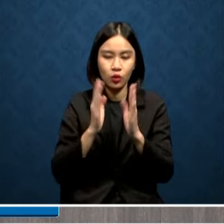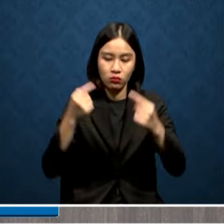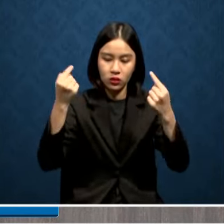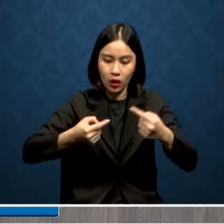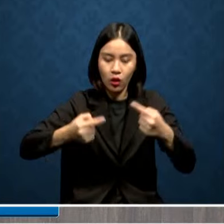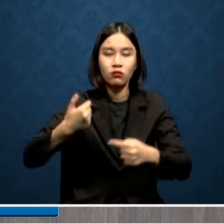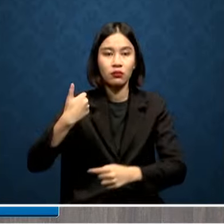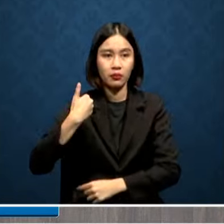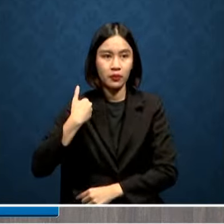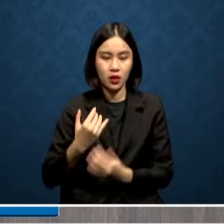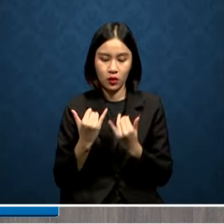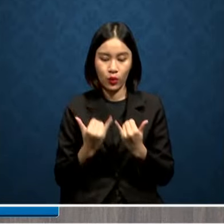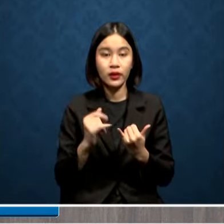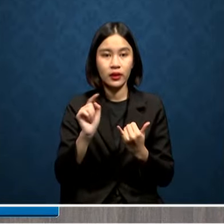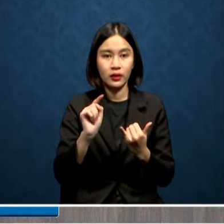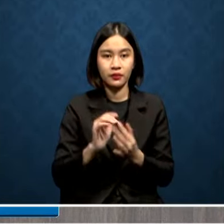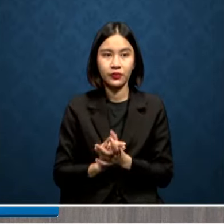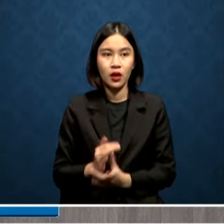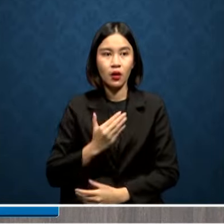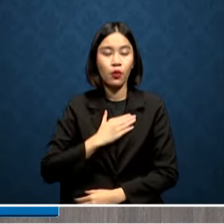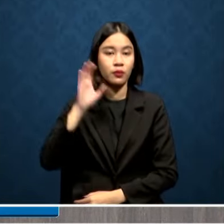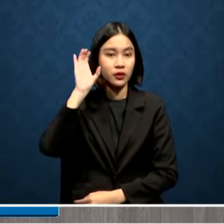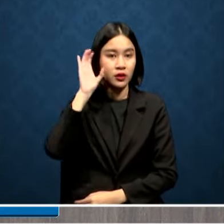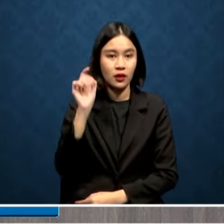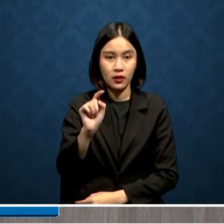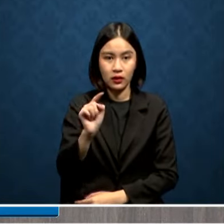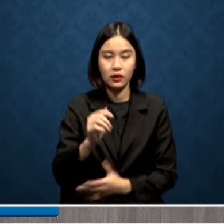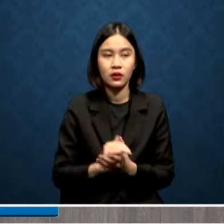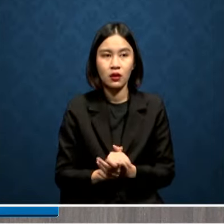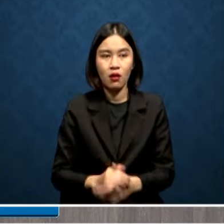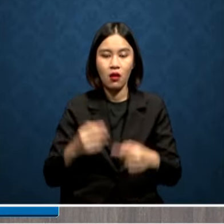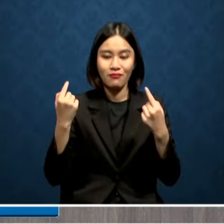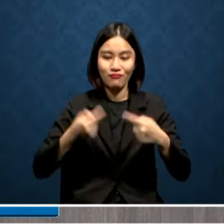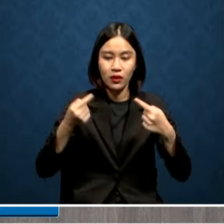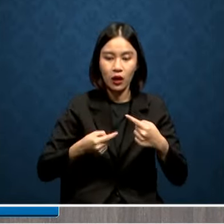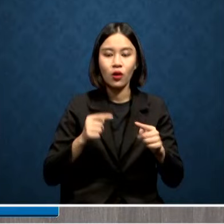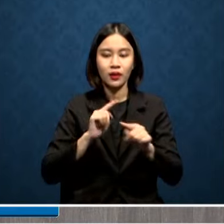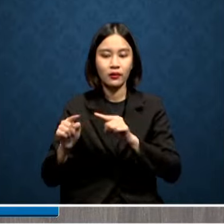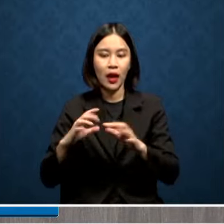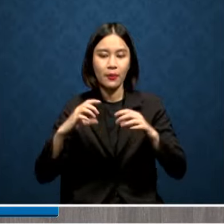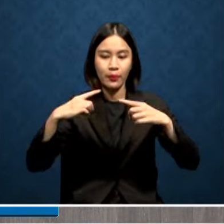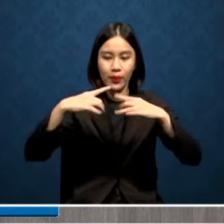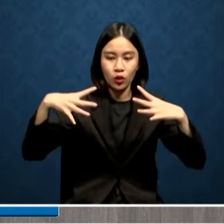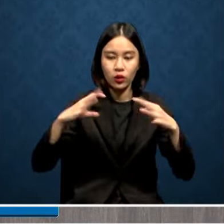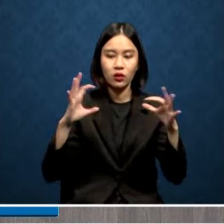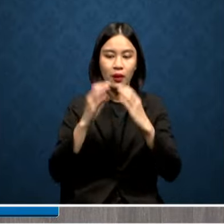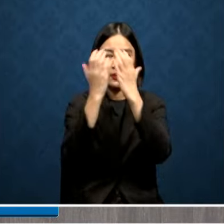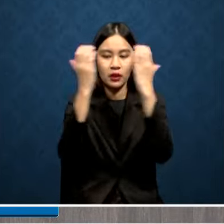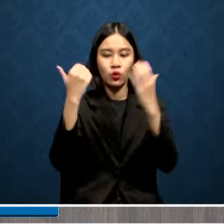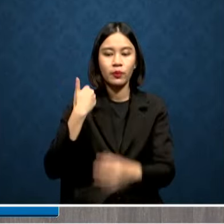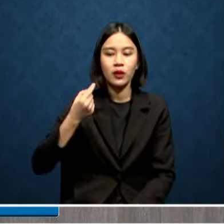มายวันนี้ผมเชื่อว่าความขัดแย้งเรื่องรัฐธรรมนูญยังคง